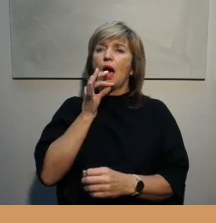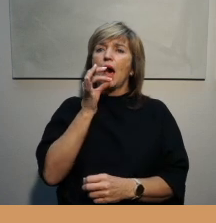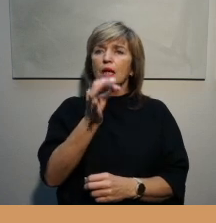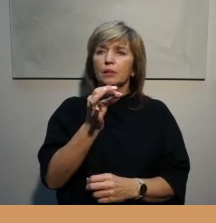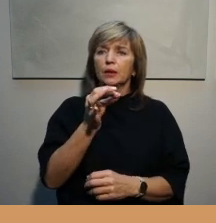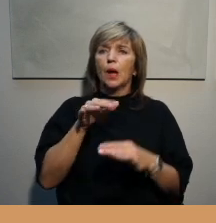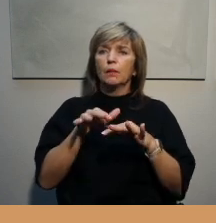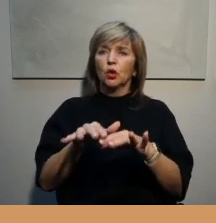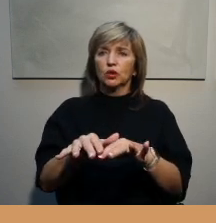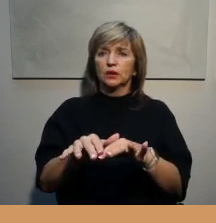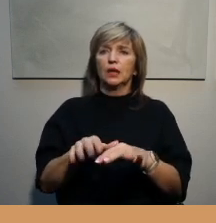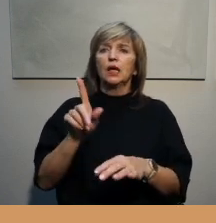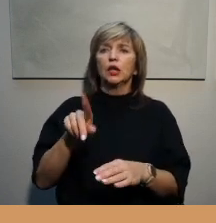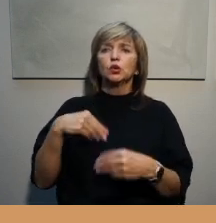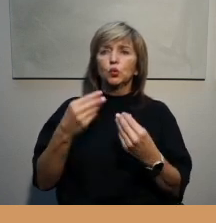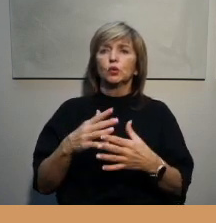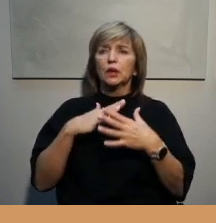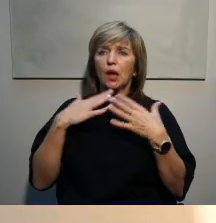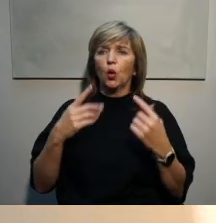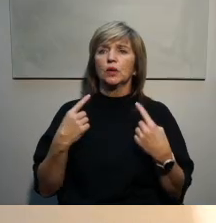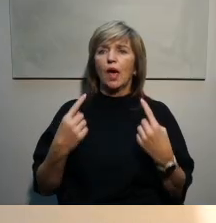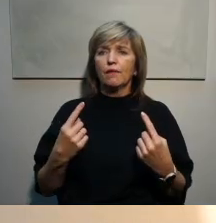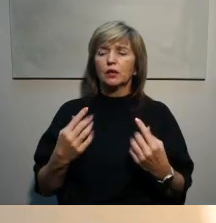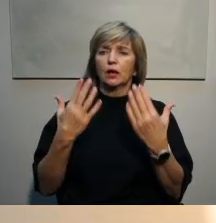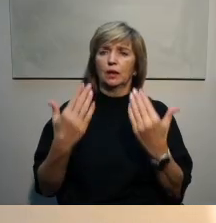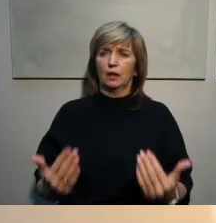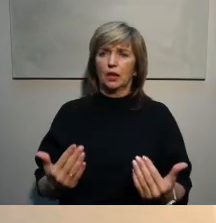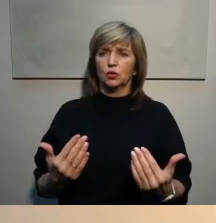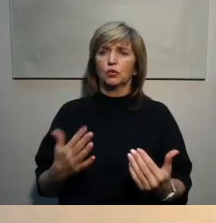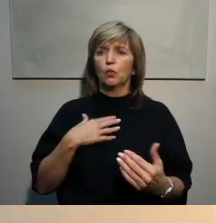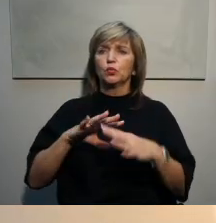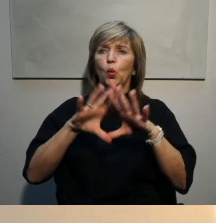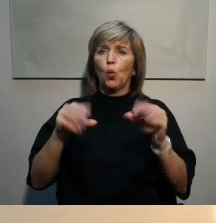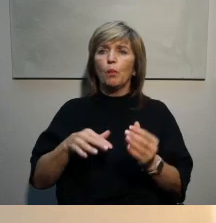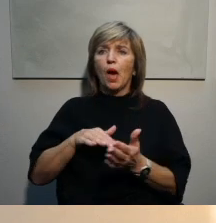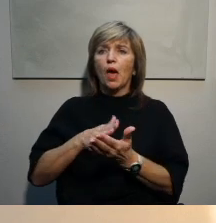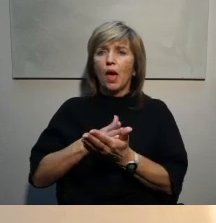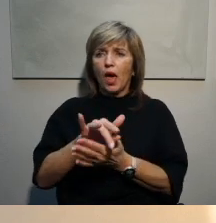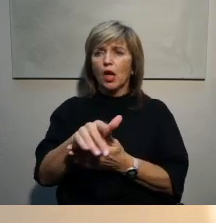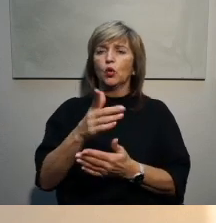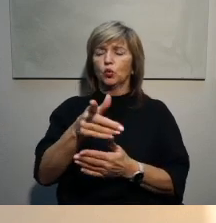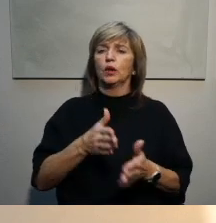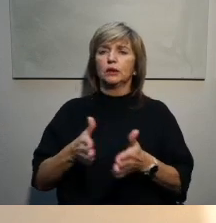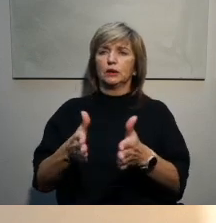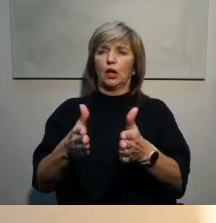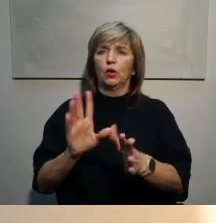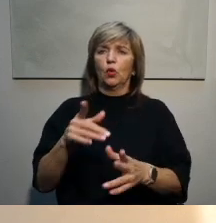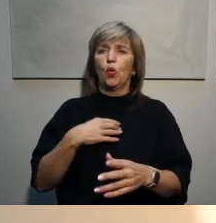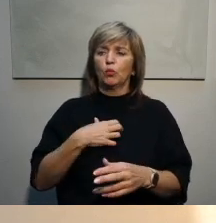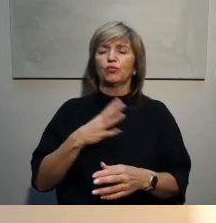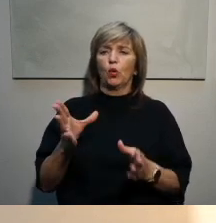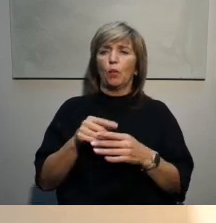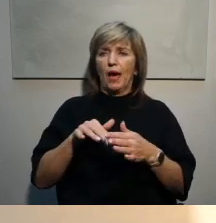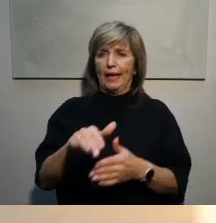atbildība procesā, tas dos daudz efektīvāku rezultātu mums kopā ejot tālāk to ceļu, kas mums ir